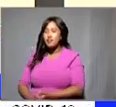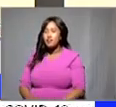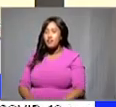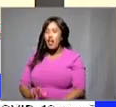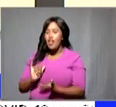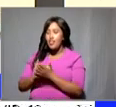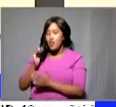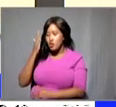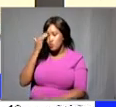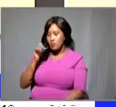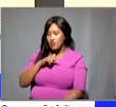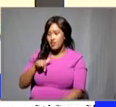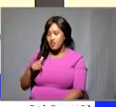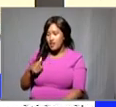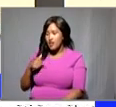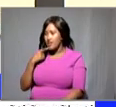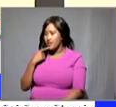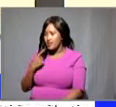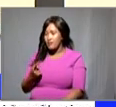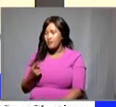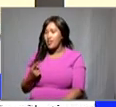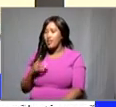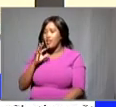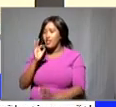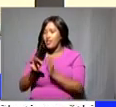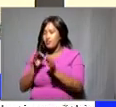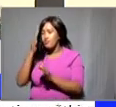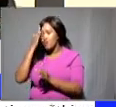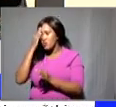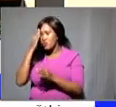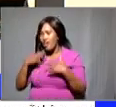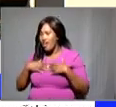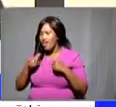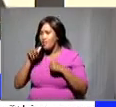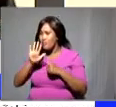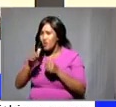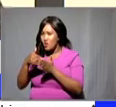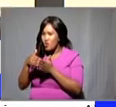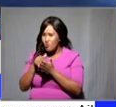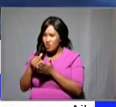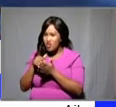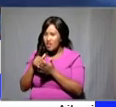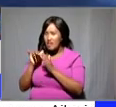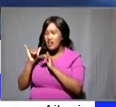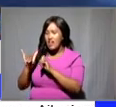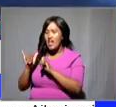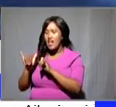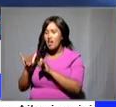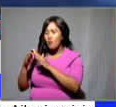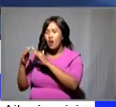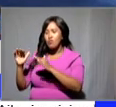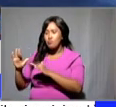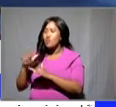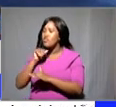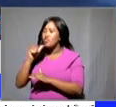nikyo ndirauga atiriri wamenya ka immunity gaku ni ga compromised ikara ndugathi gutinda ugithie kuri andu aria angi